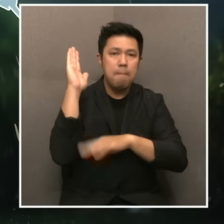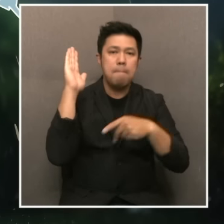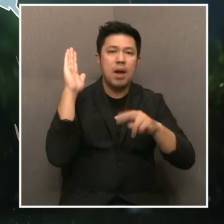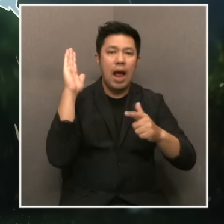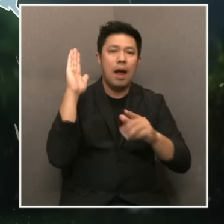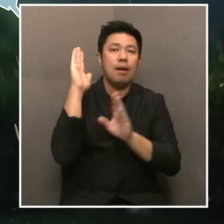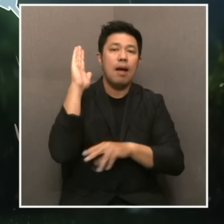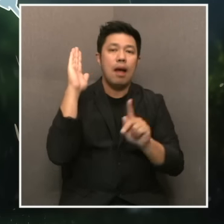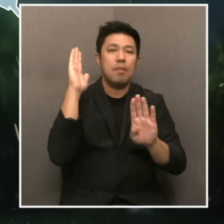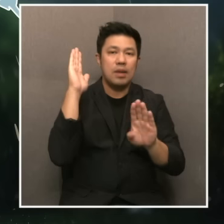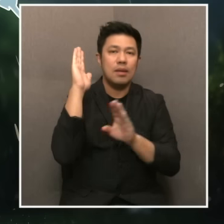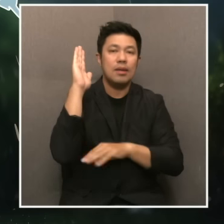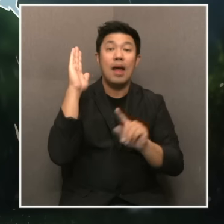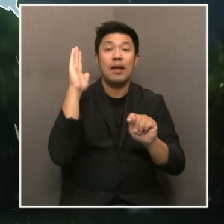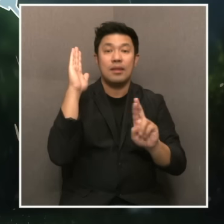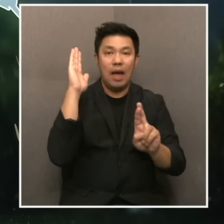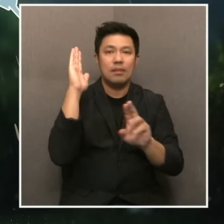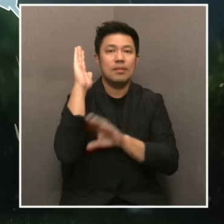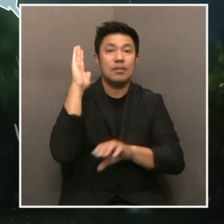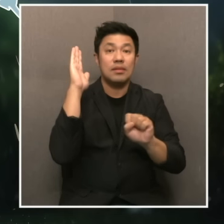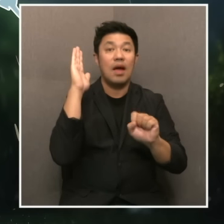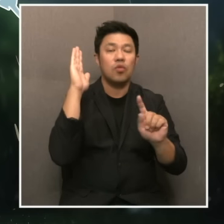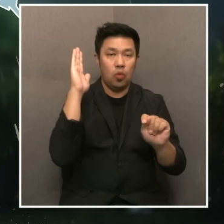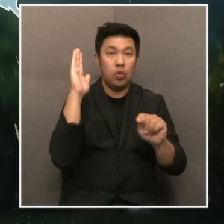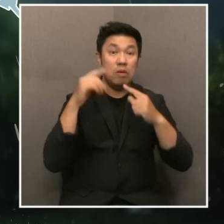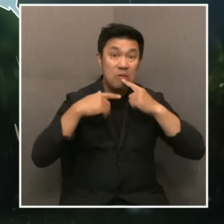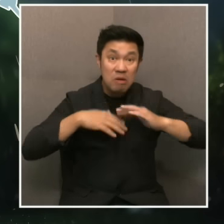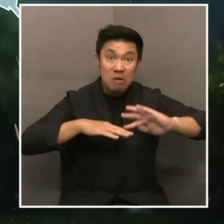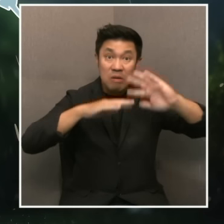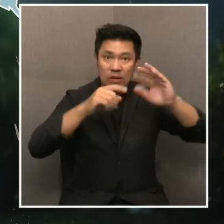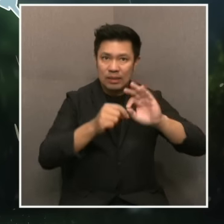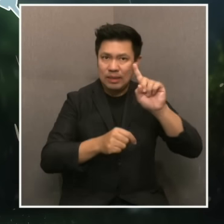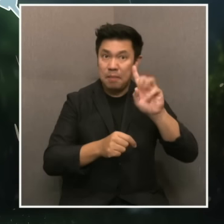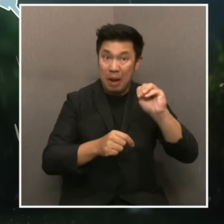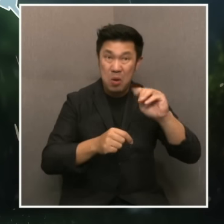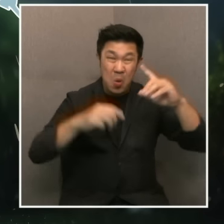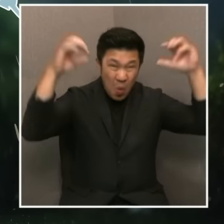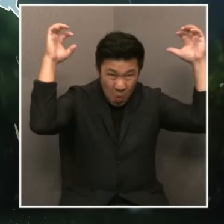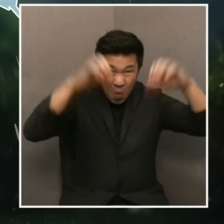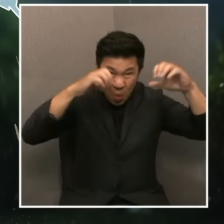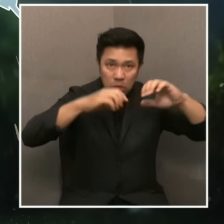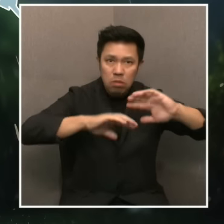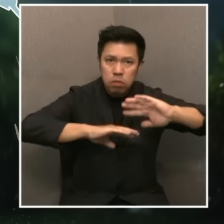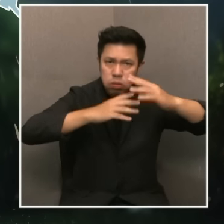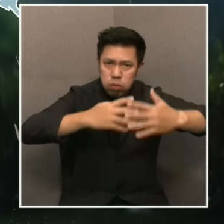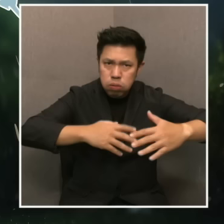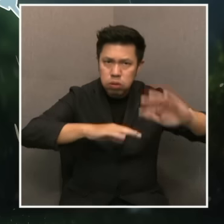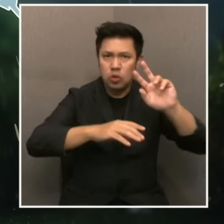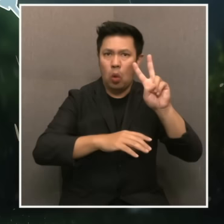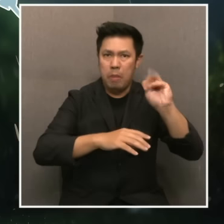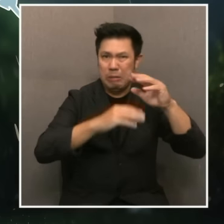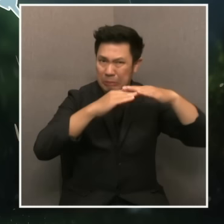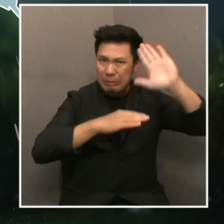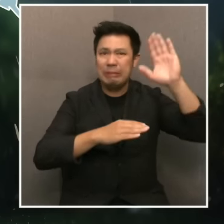ระบี่ ตรังและสตูนะเลมีคลนสูงประมาน 1 เมตรจุดที่เกิดฝนฟาขนองคลื่นสูงมากกวา 2 เมตร